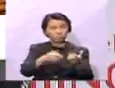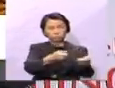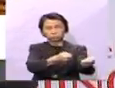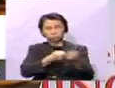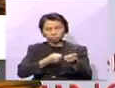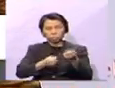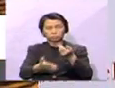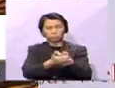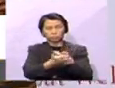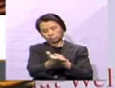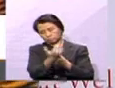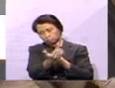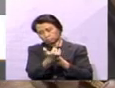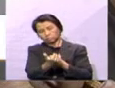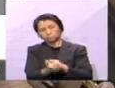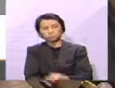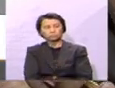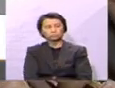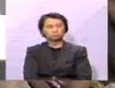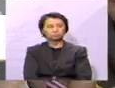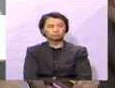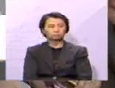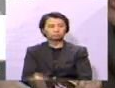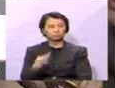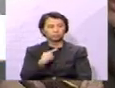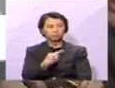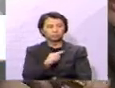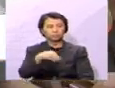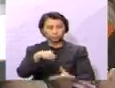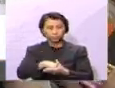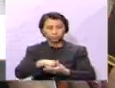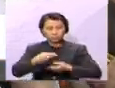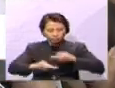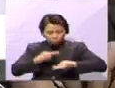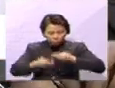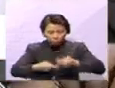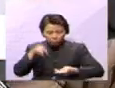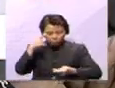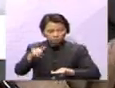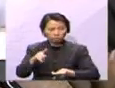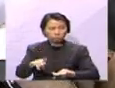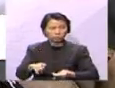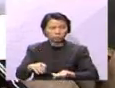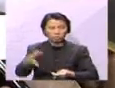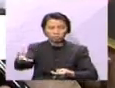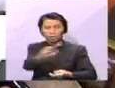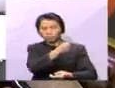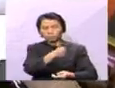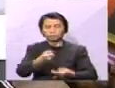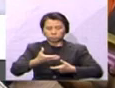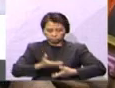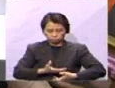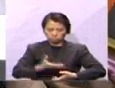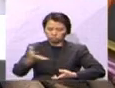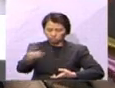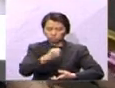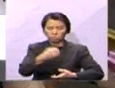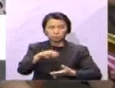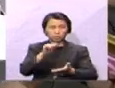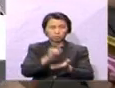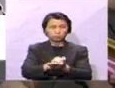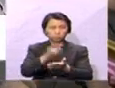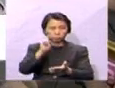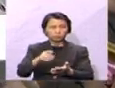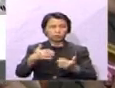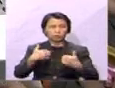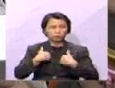ditarik balik Kami sedang dalam proses untuk mengambil balik itu dan Lepas itu kita juga kena